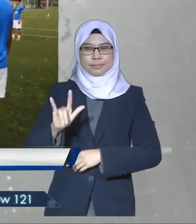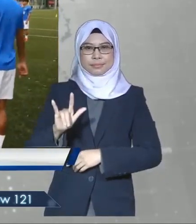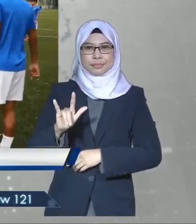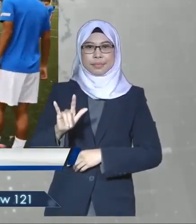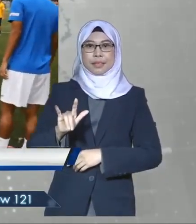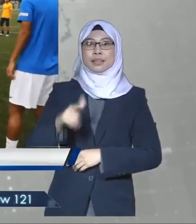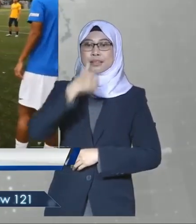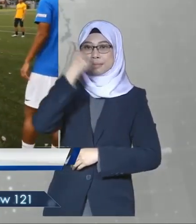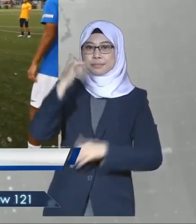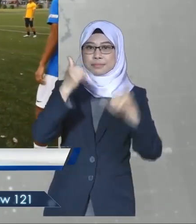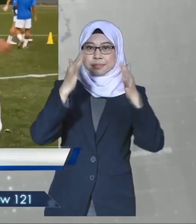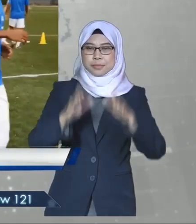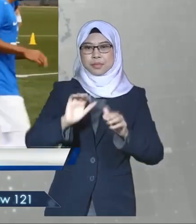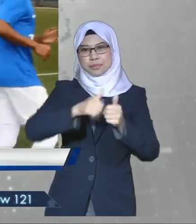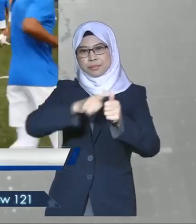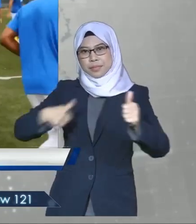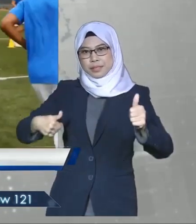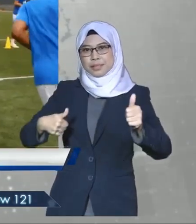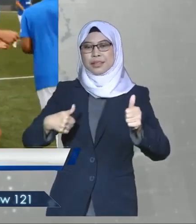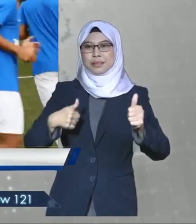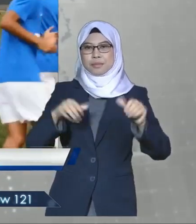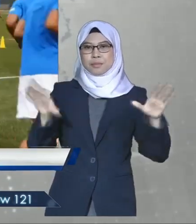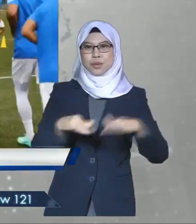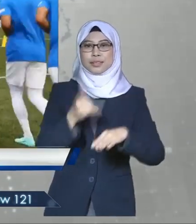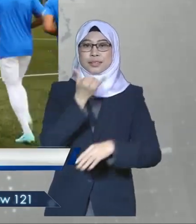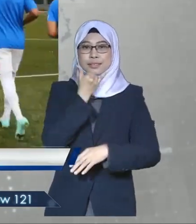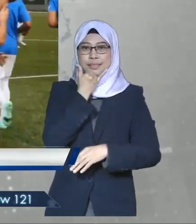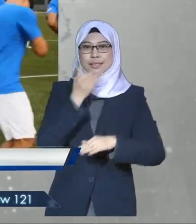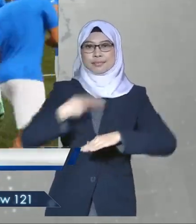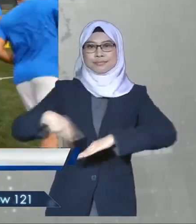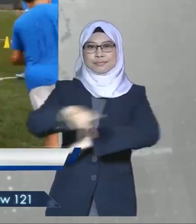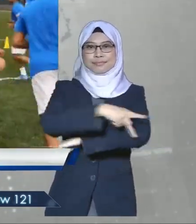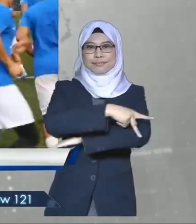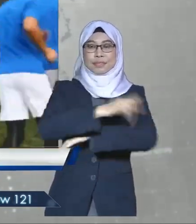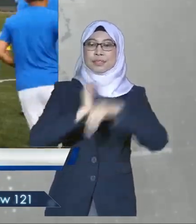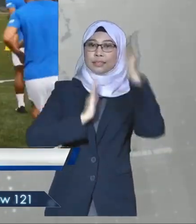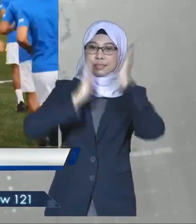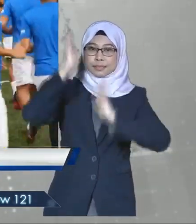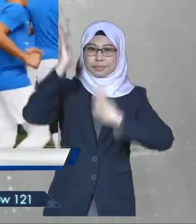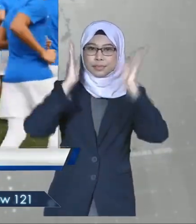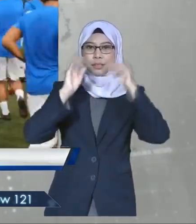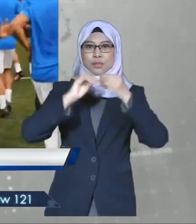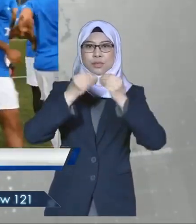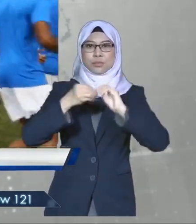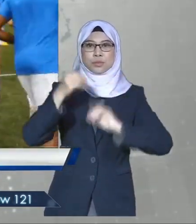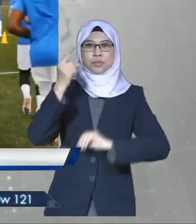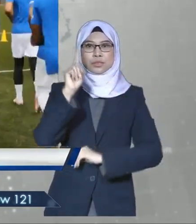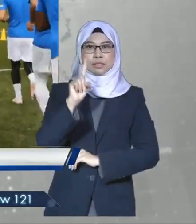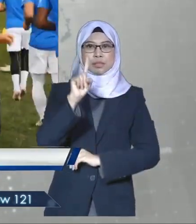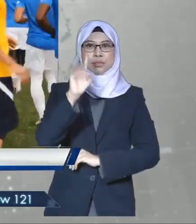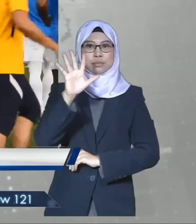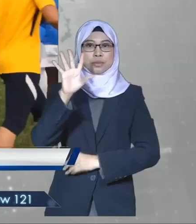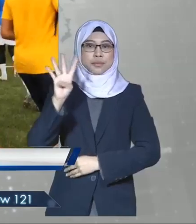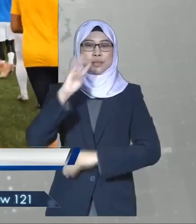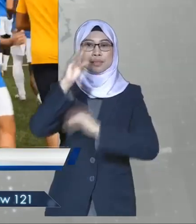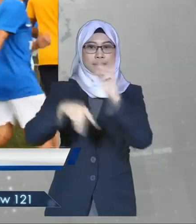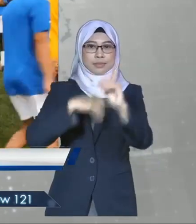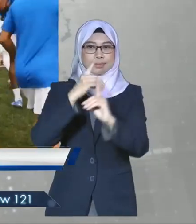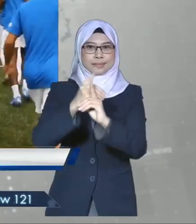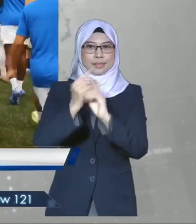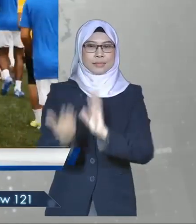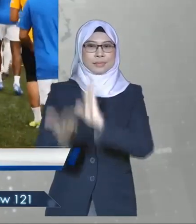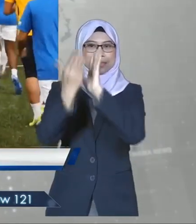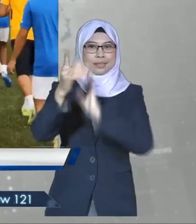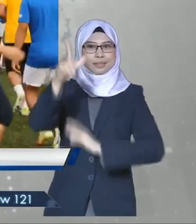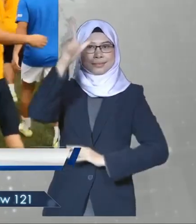Kuncinya setiap pemain perlu mengelak dari kerap melakukan kesilapan di atas padang. Malaysia yang menduduki ranking ke-154 dunia akan